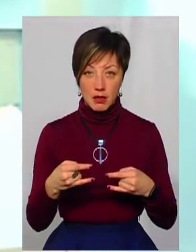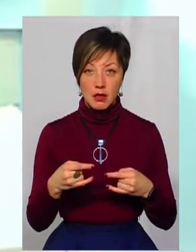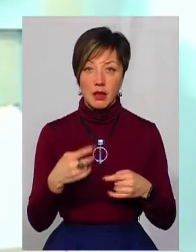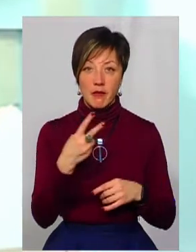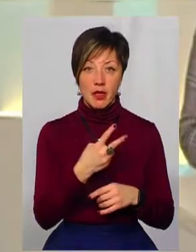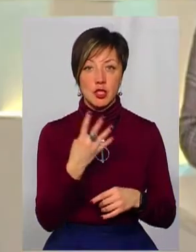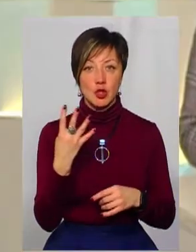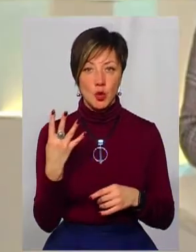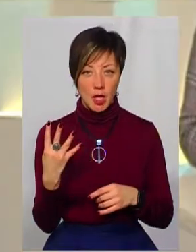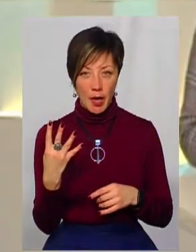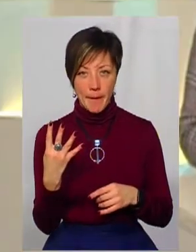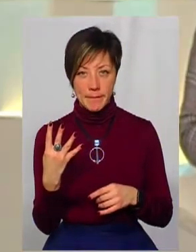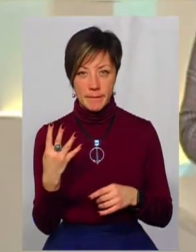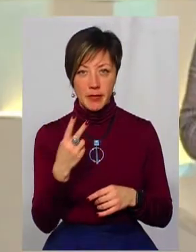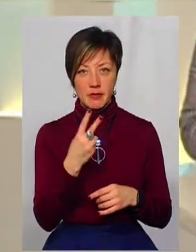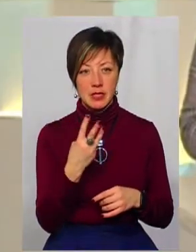закрилися.